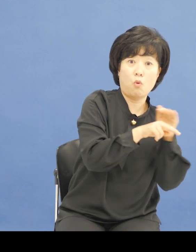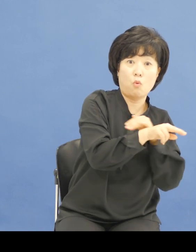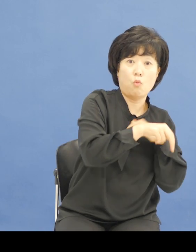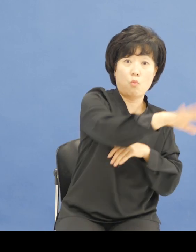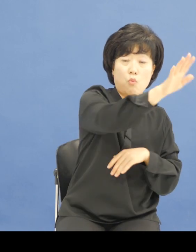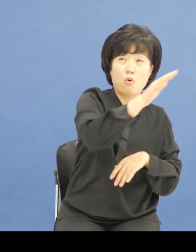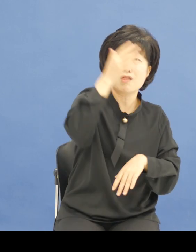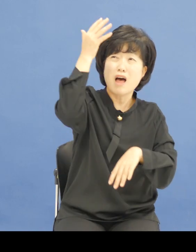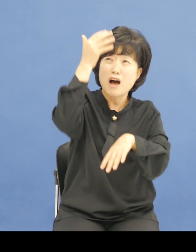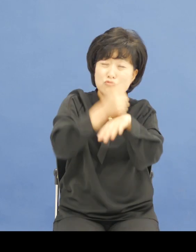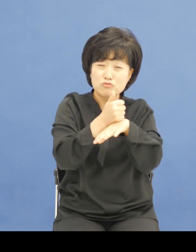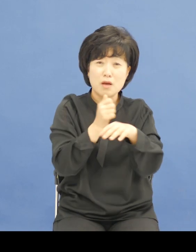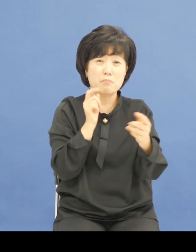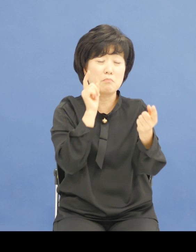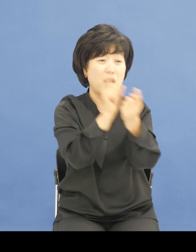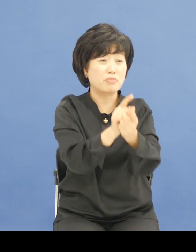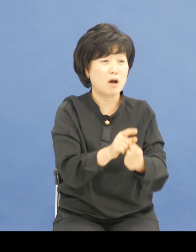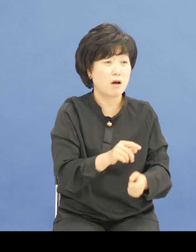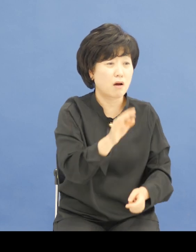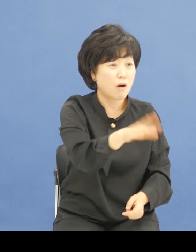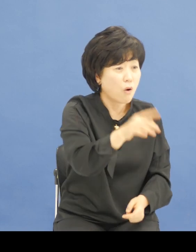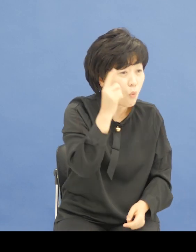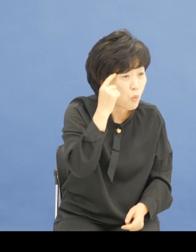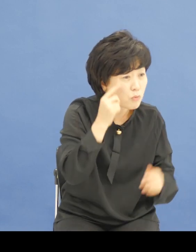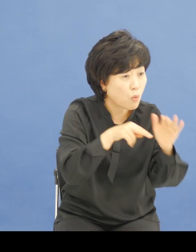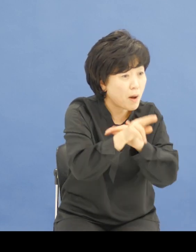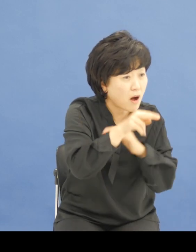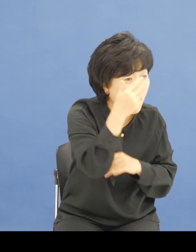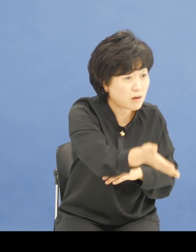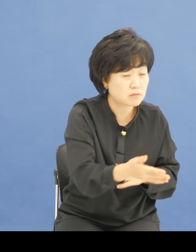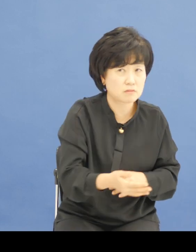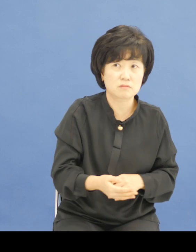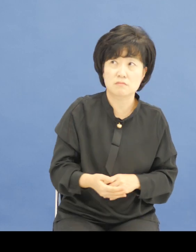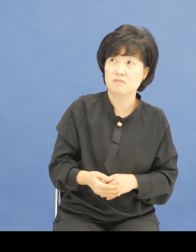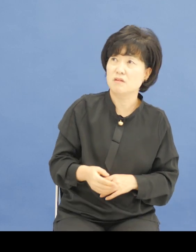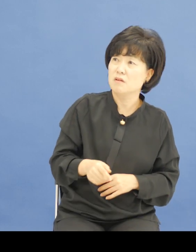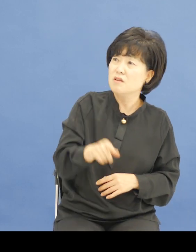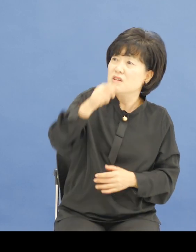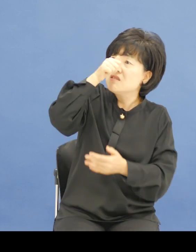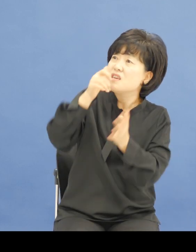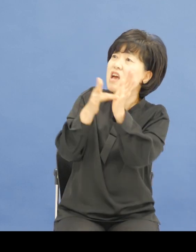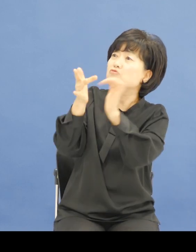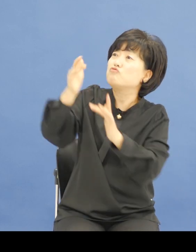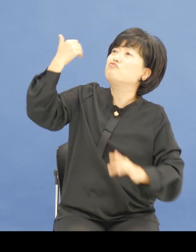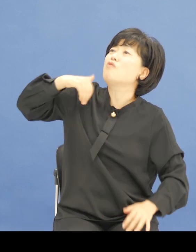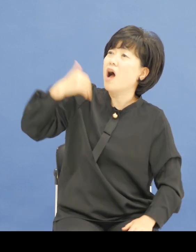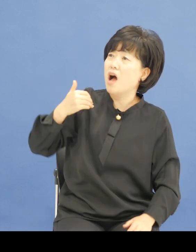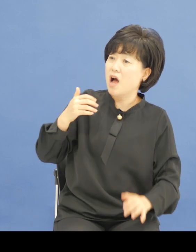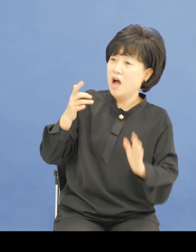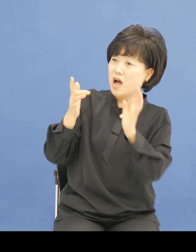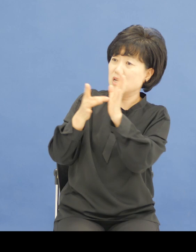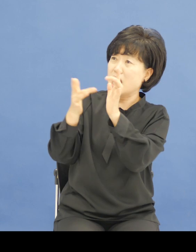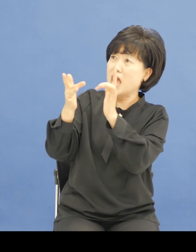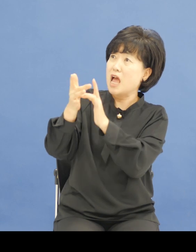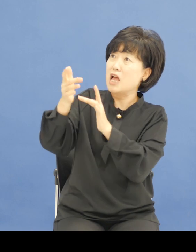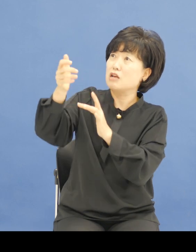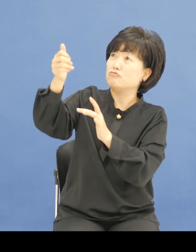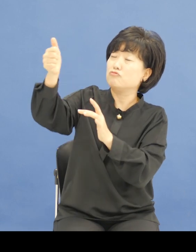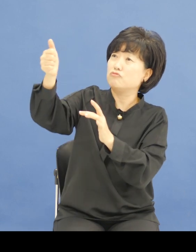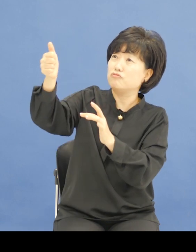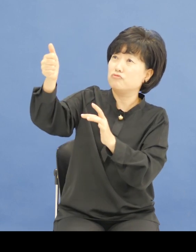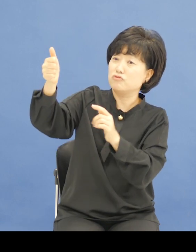갔어? 그러니까 예수가 누군데 누구들이 죽이고 우리가 죽였다고 그러냐. 우리가 예수 죽였으면 경찰이